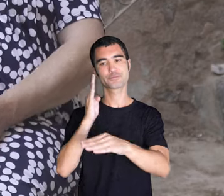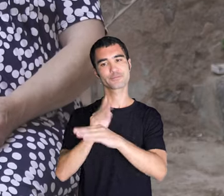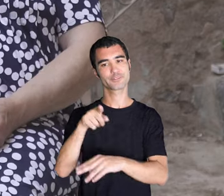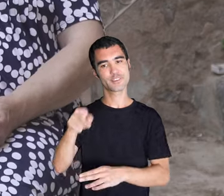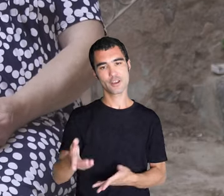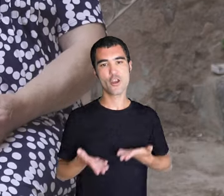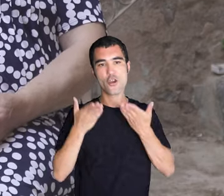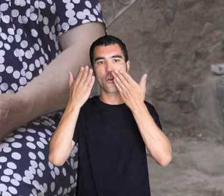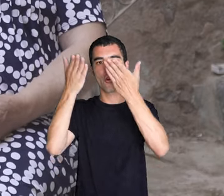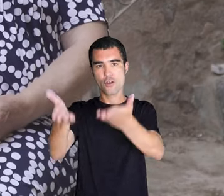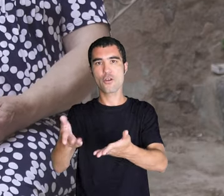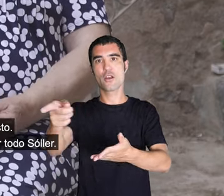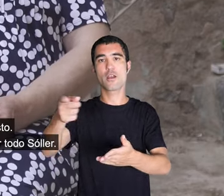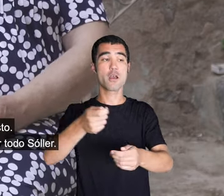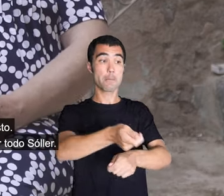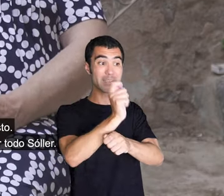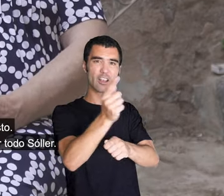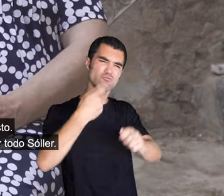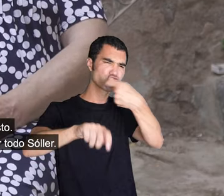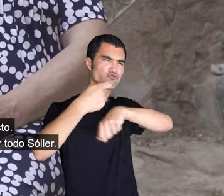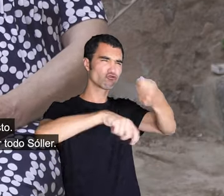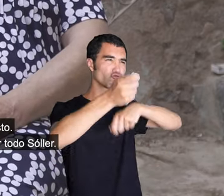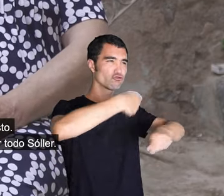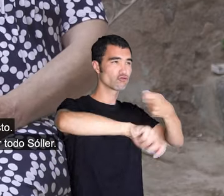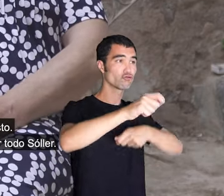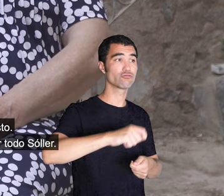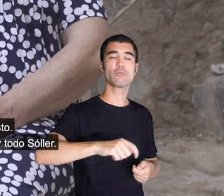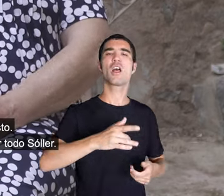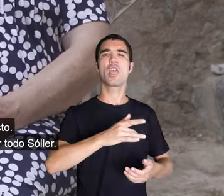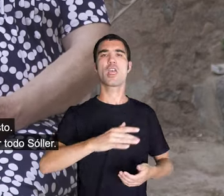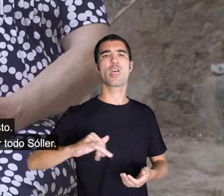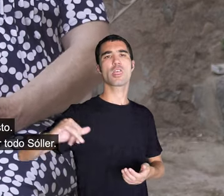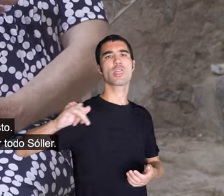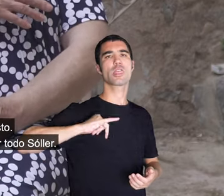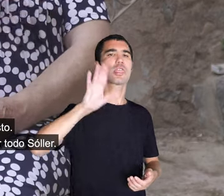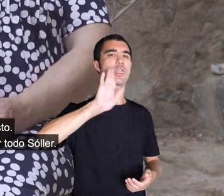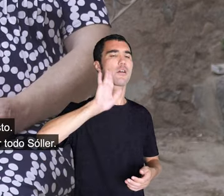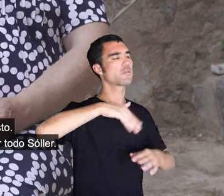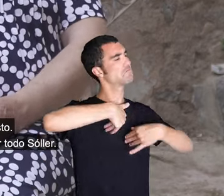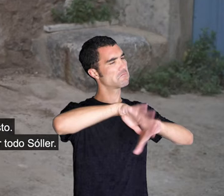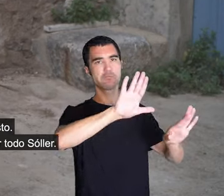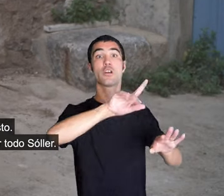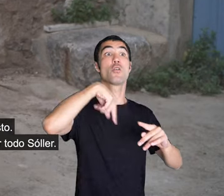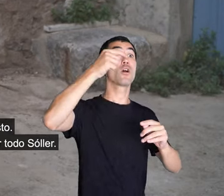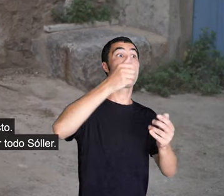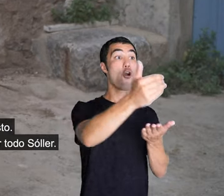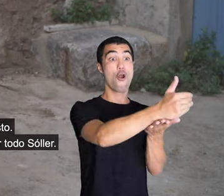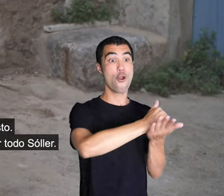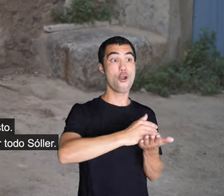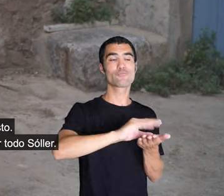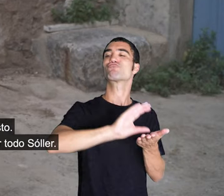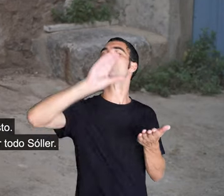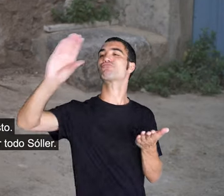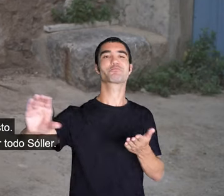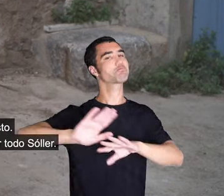en aquesta... Sí, fiaven a tots els pescadors. I després, quan venia la temporada bona, pues me n'anava y pagaban todo eso. Su padre va a venir